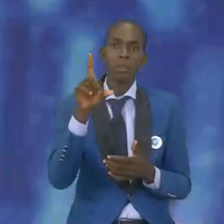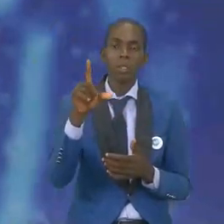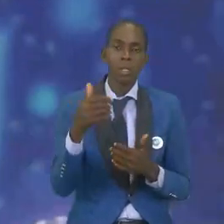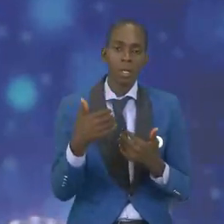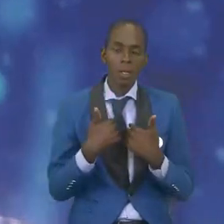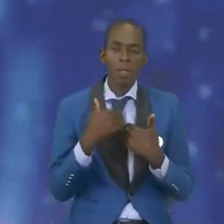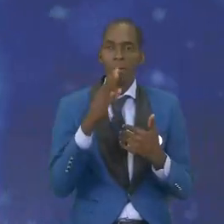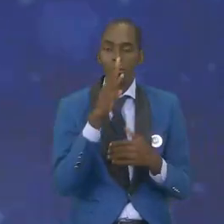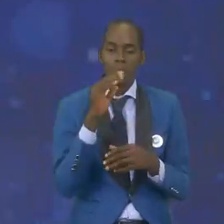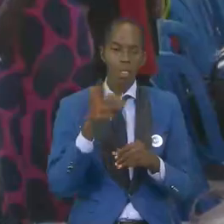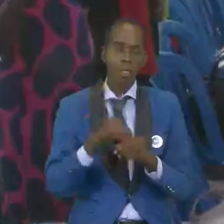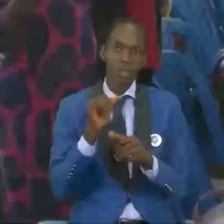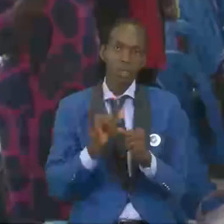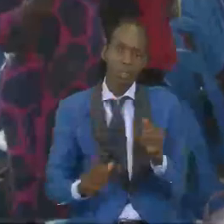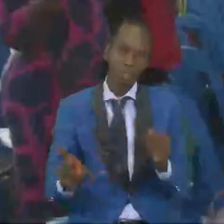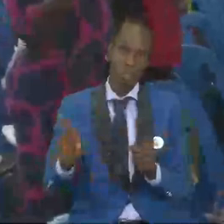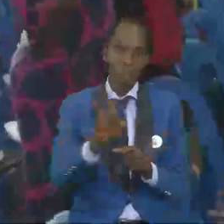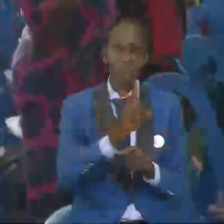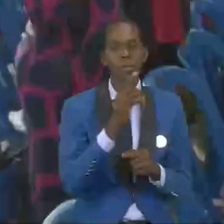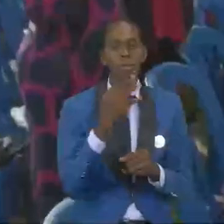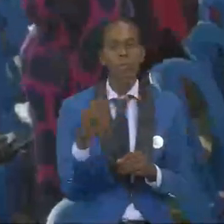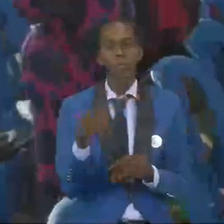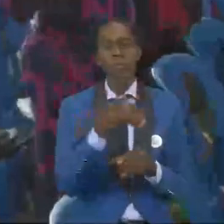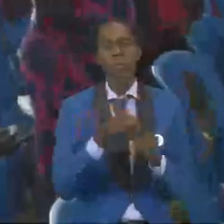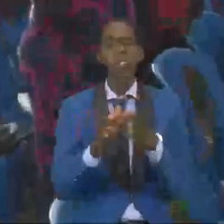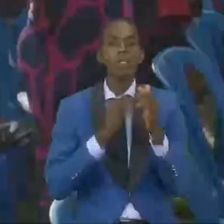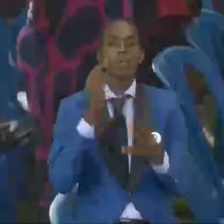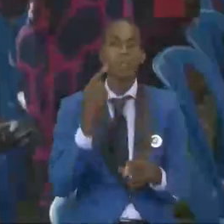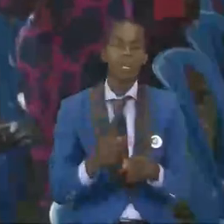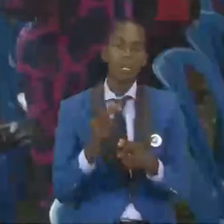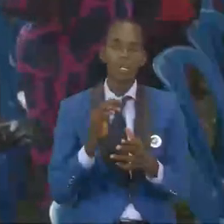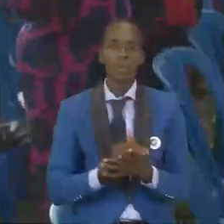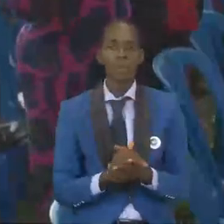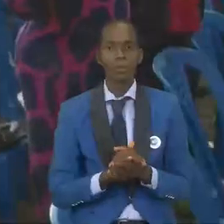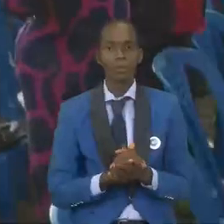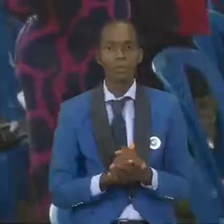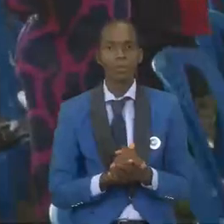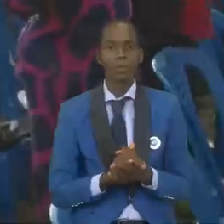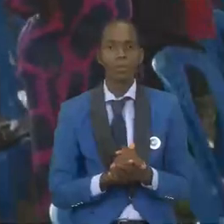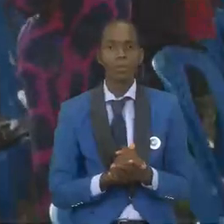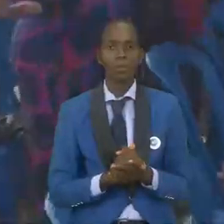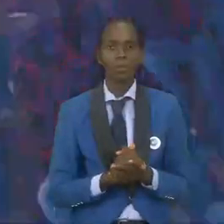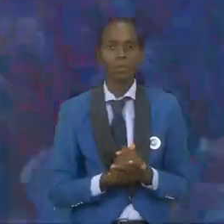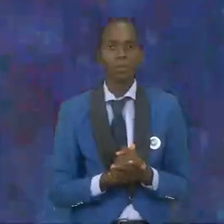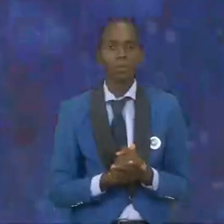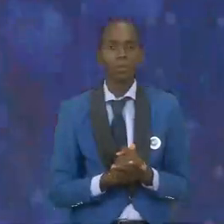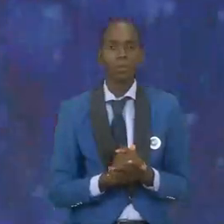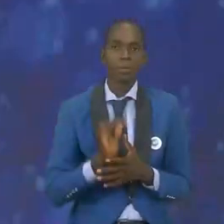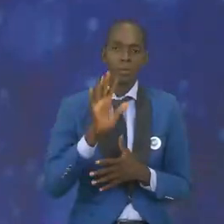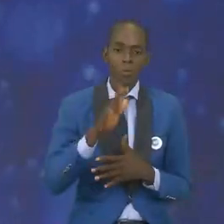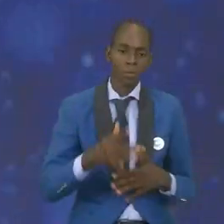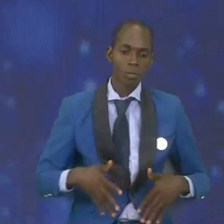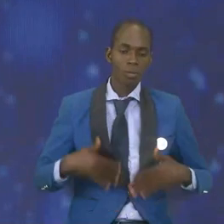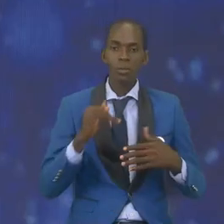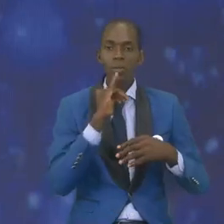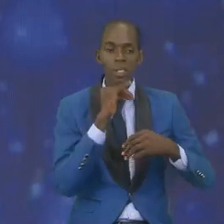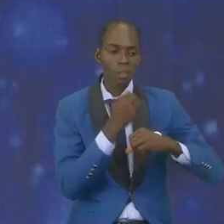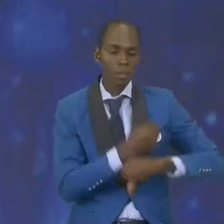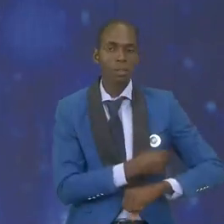et la confiance de la foi que Daniel avait, soit dans chacun de vous au nom de